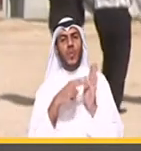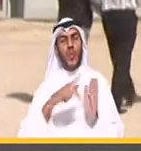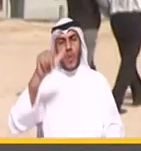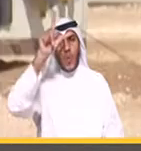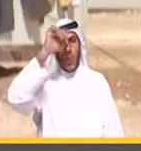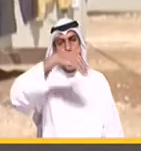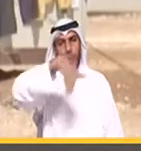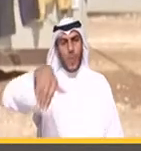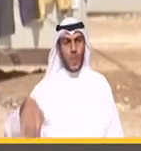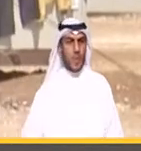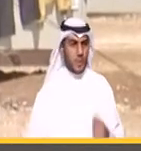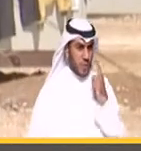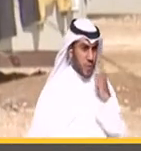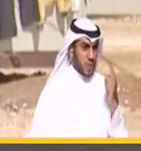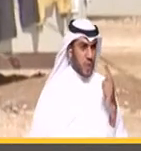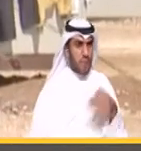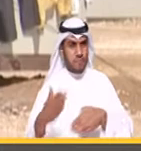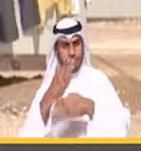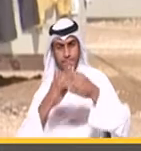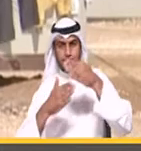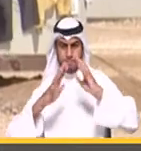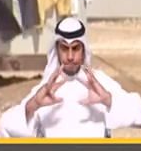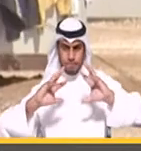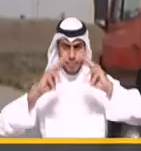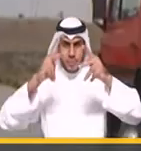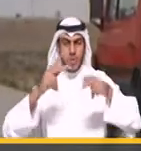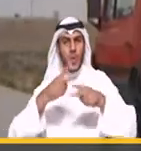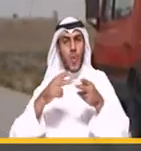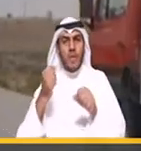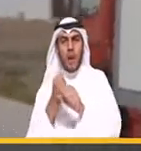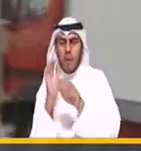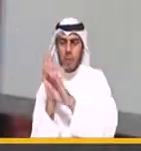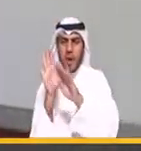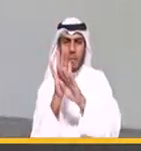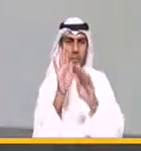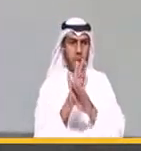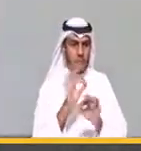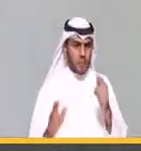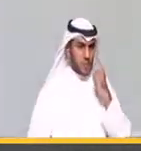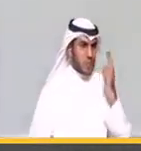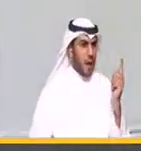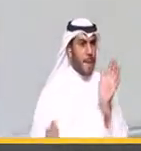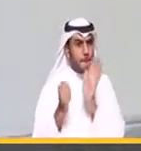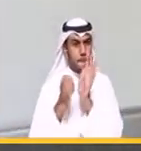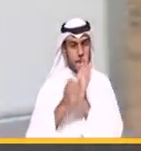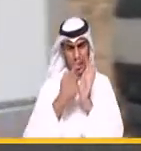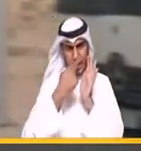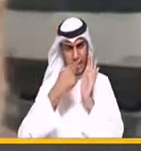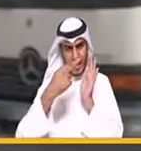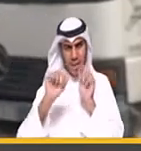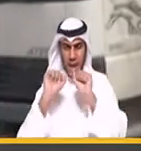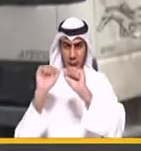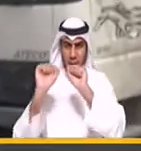عن الدعم الكويتي اللامحدود للاشقاء من اللاجئين السوريين والذي ارادته الكويت قياده